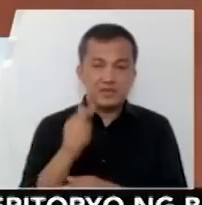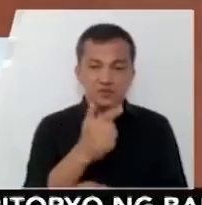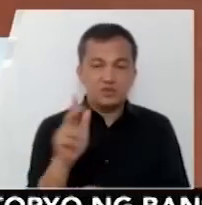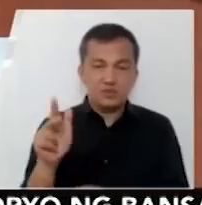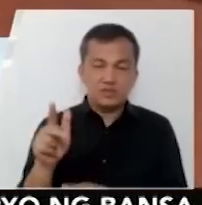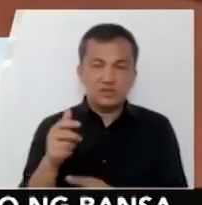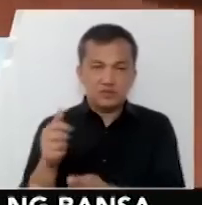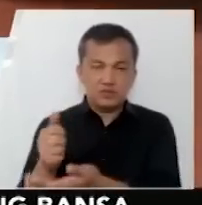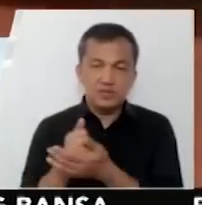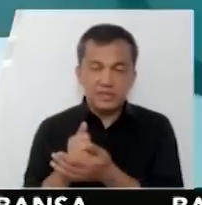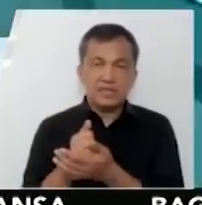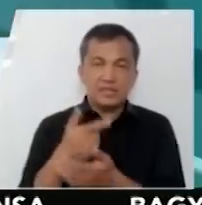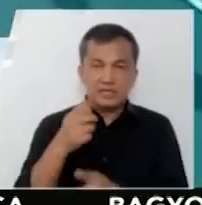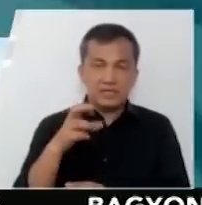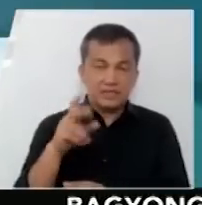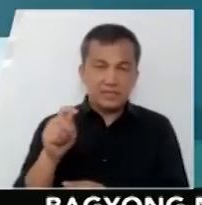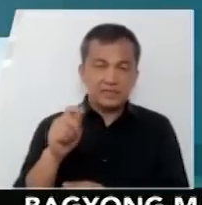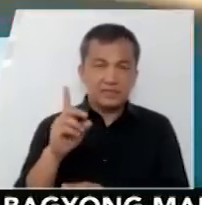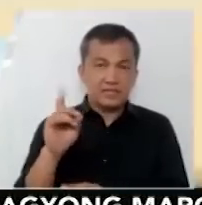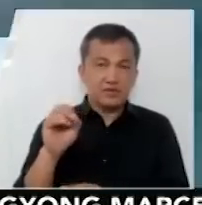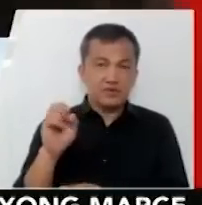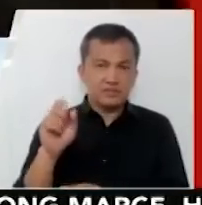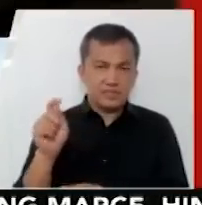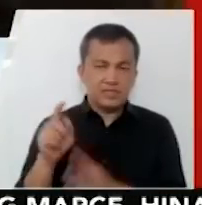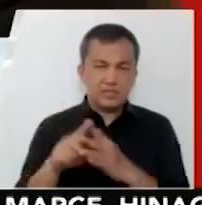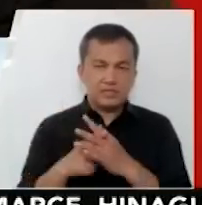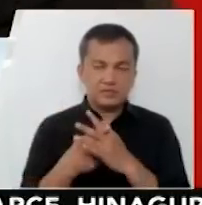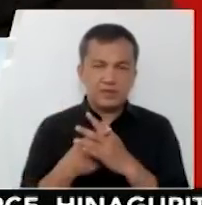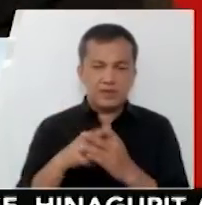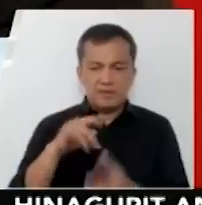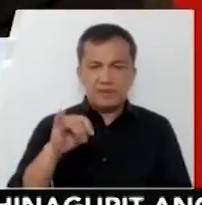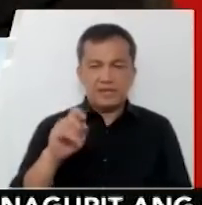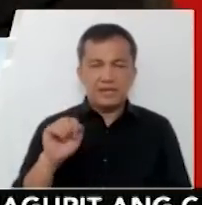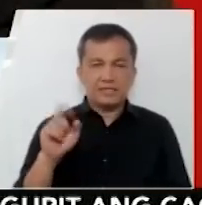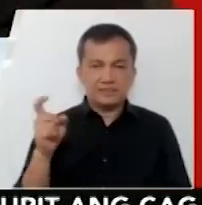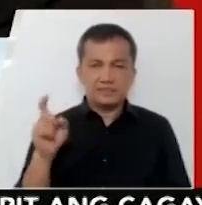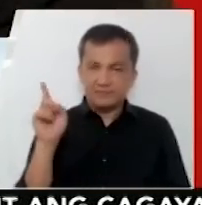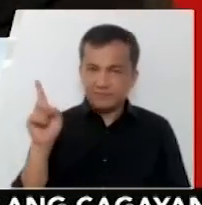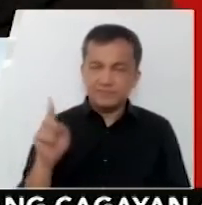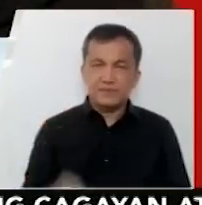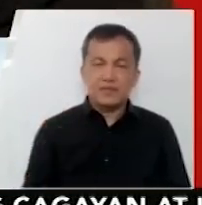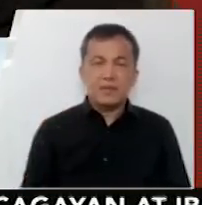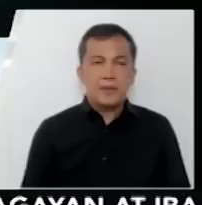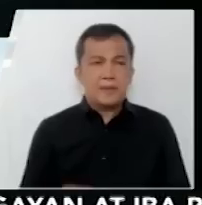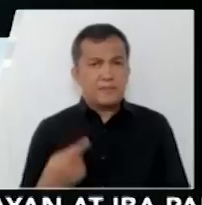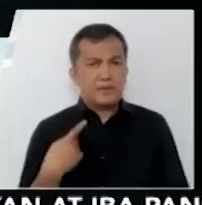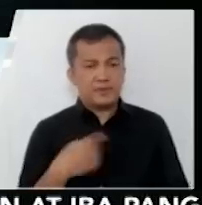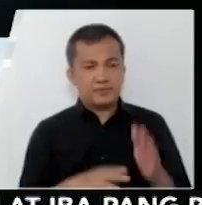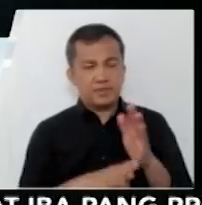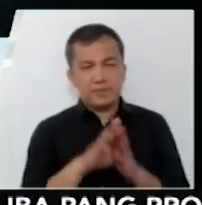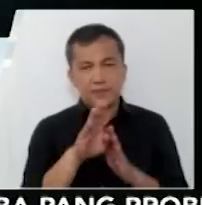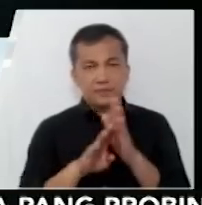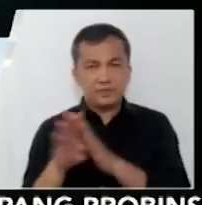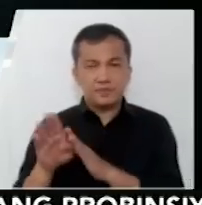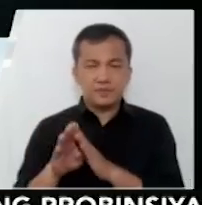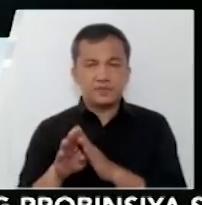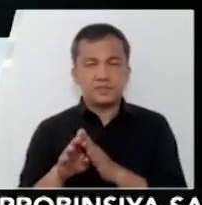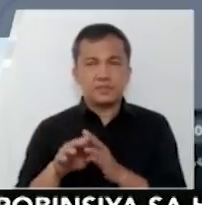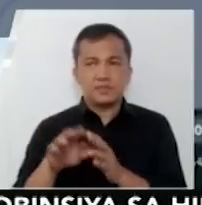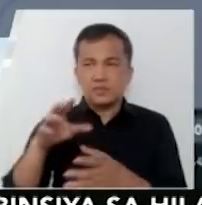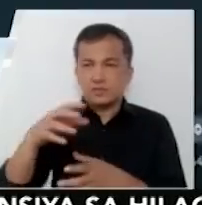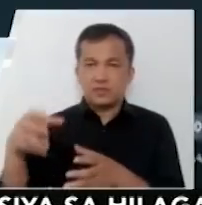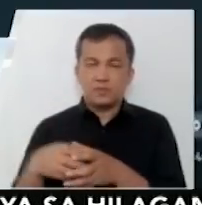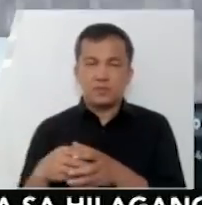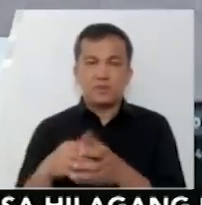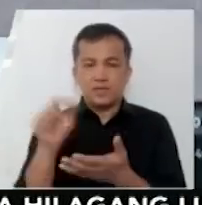TAPI, sinimula nila ang Parallax. Meron kaming mga developers, composed yung mga graphic artists, mga